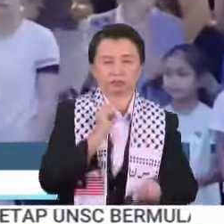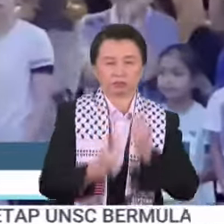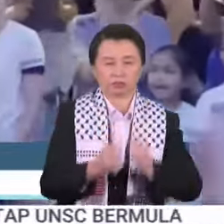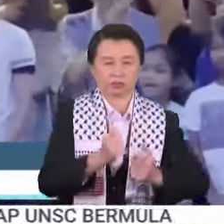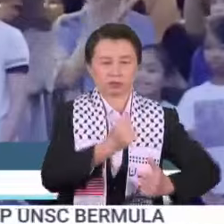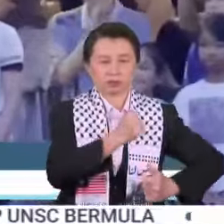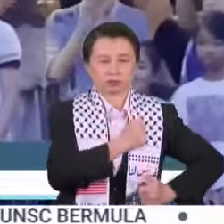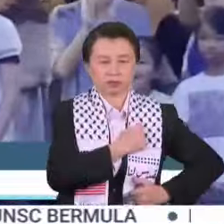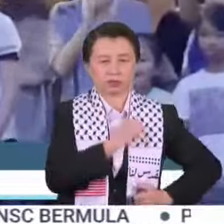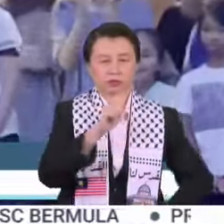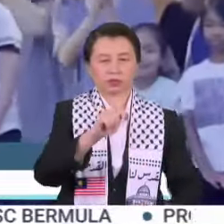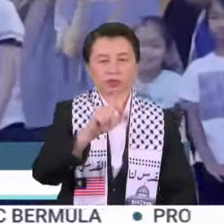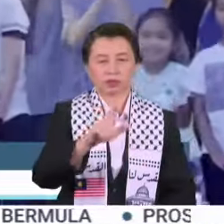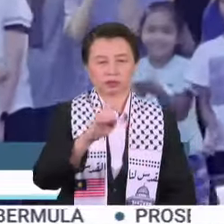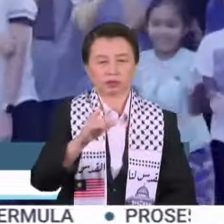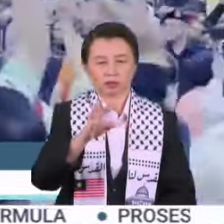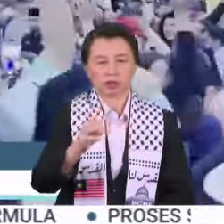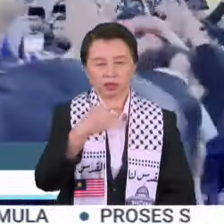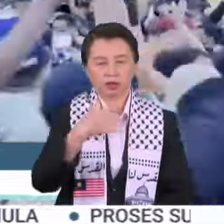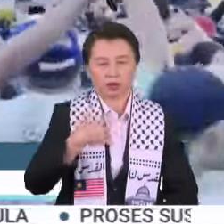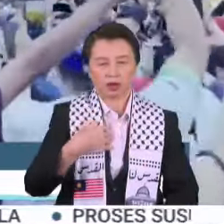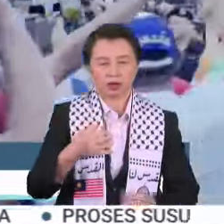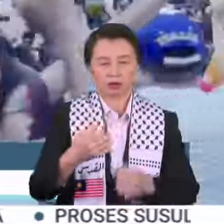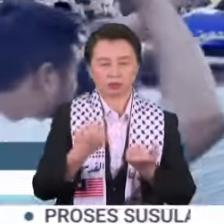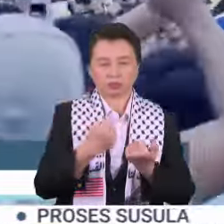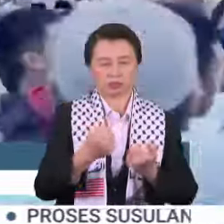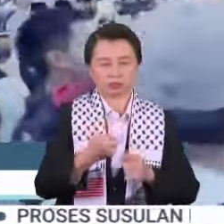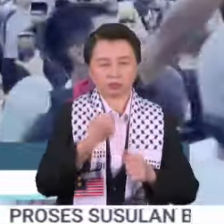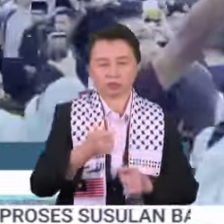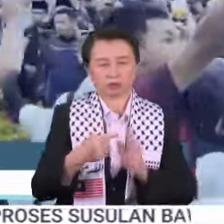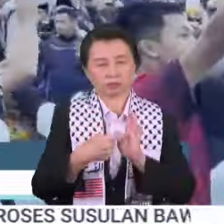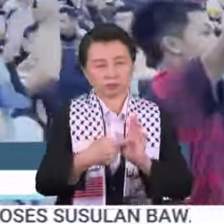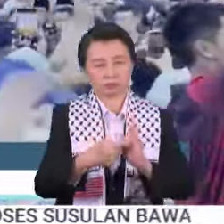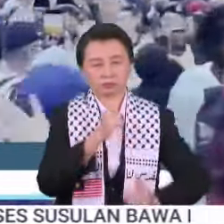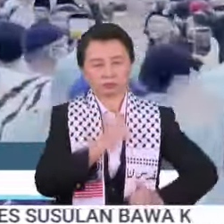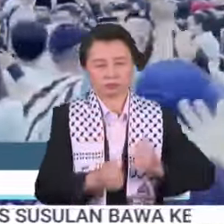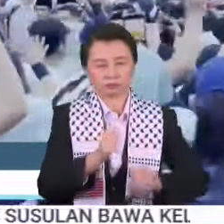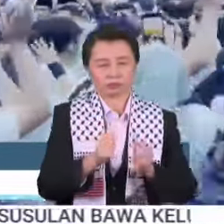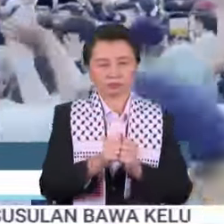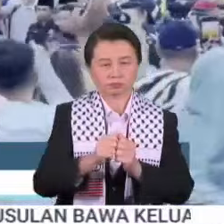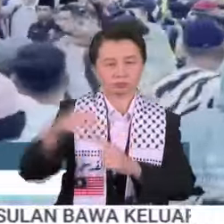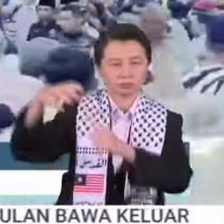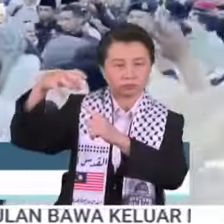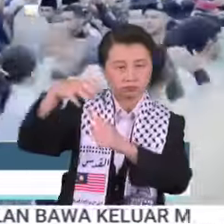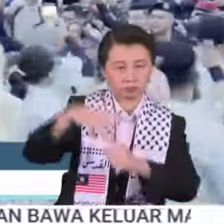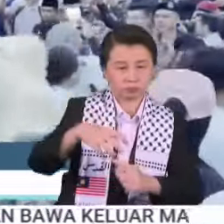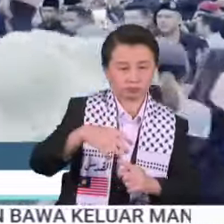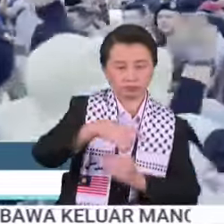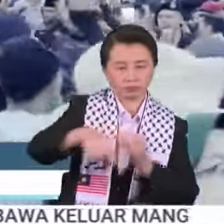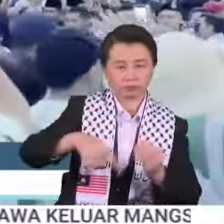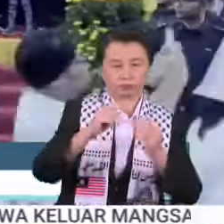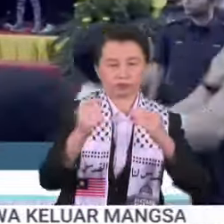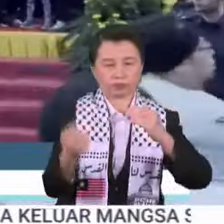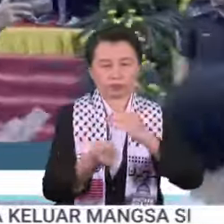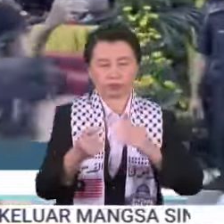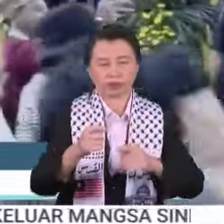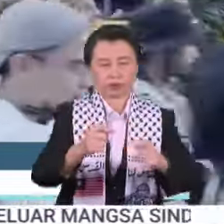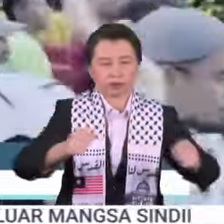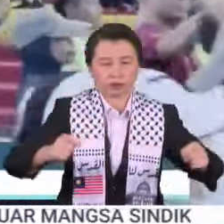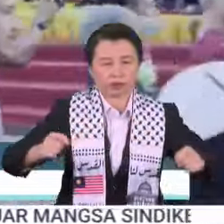Laut Diraja Malaysia, demonstrasi tempur Angkatan Tentera Malaysia dan demonstrasi payung terjun di sekitar Taman Tasik